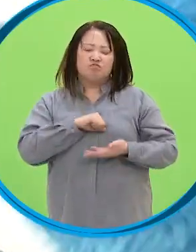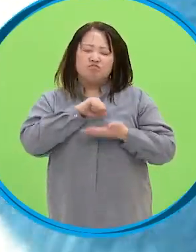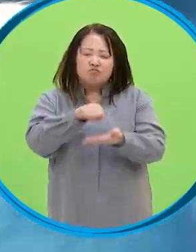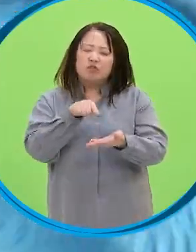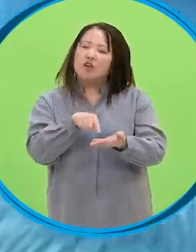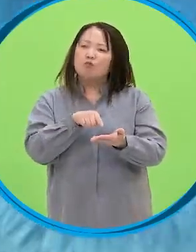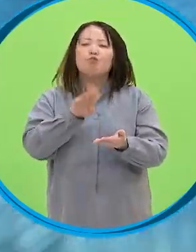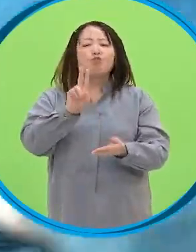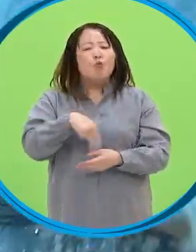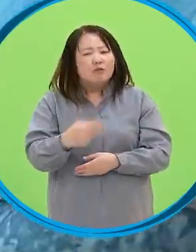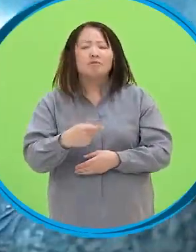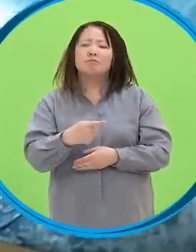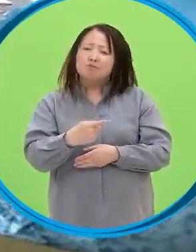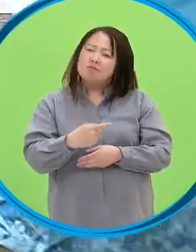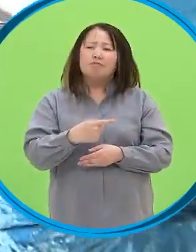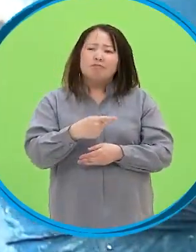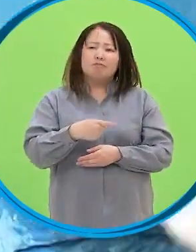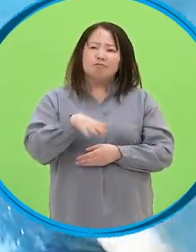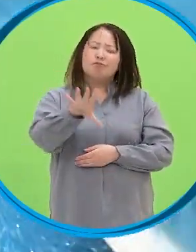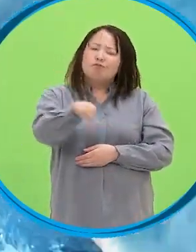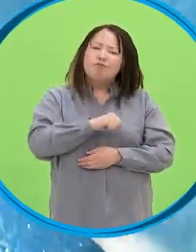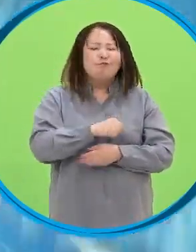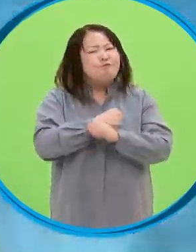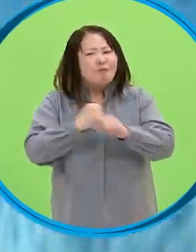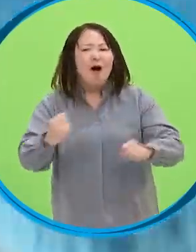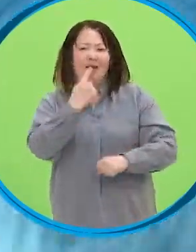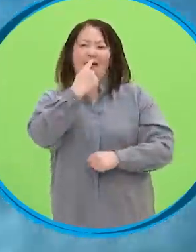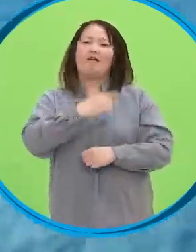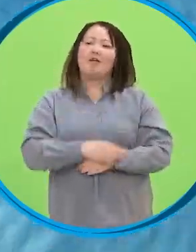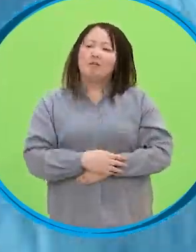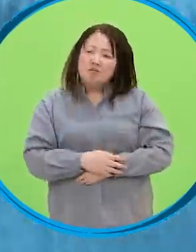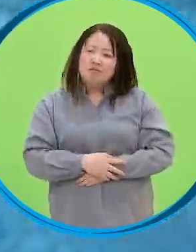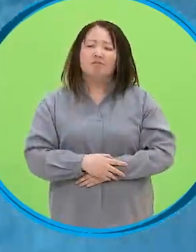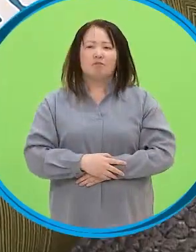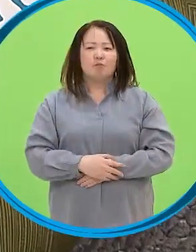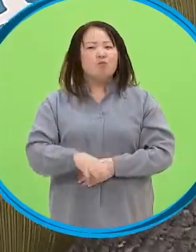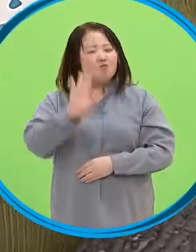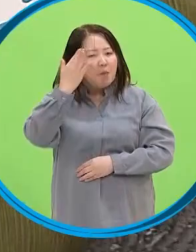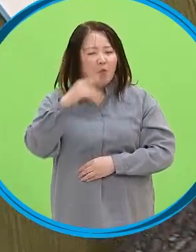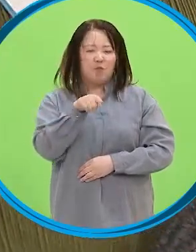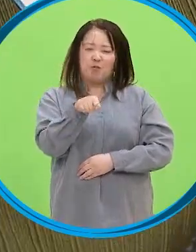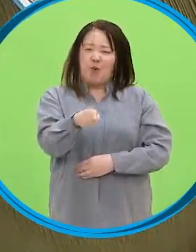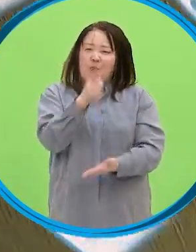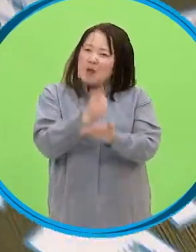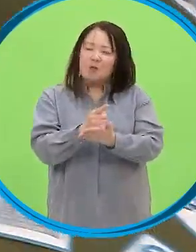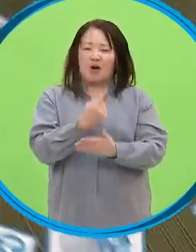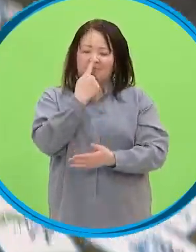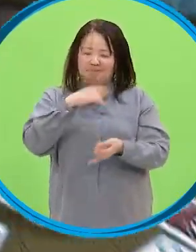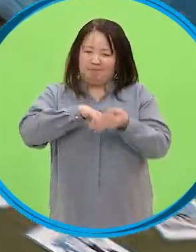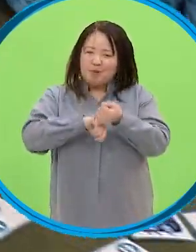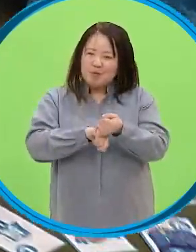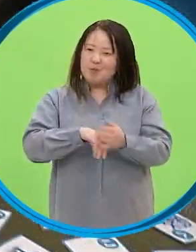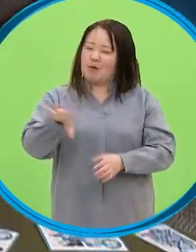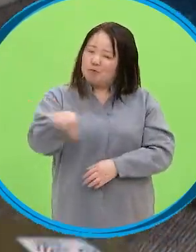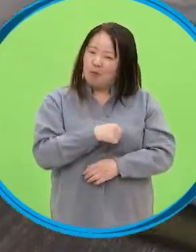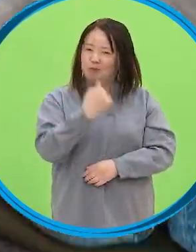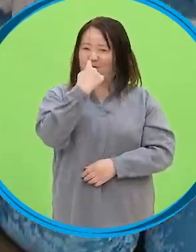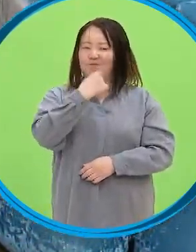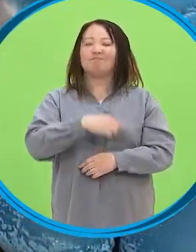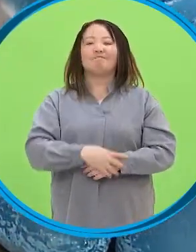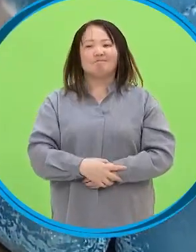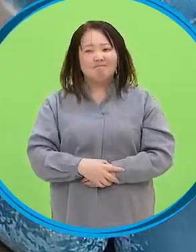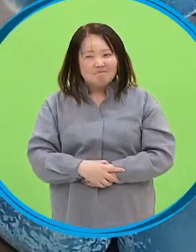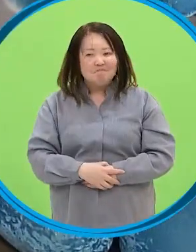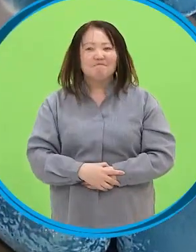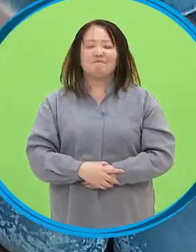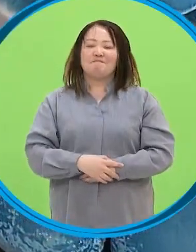呉市の持ち込みで始まったカルタ対決なのに、開始から1枚も札を取れていない呉市。しかし呉